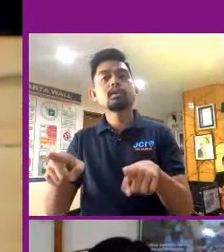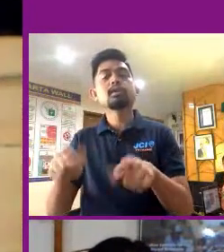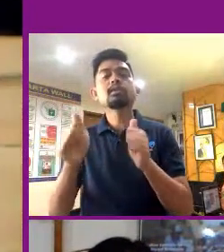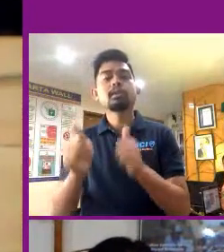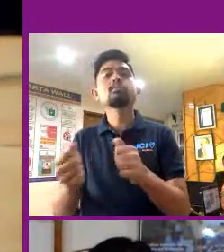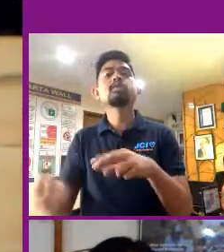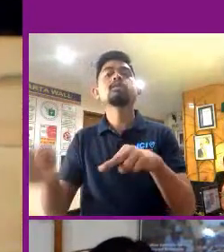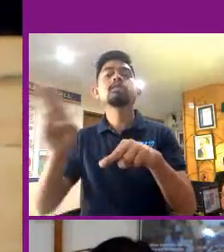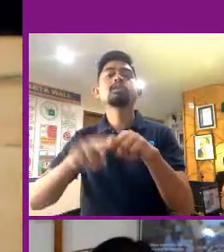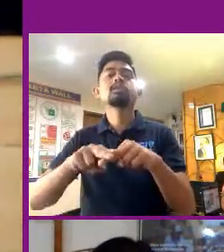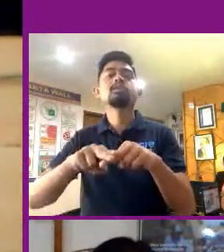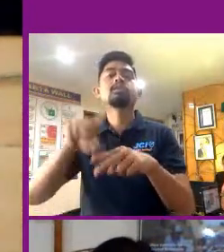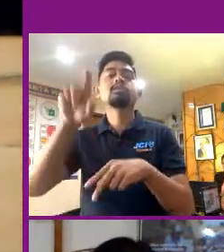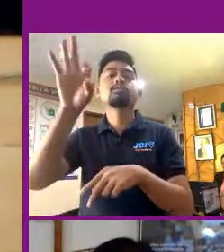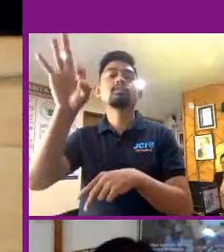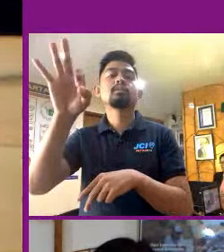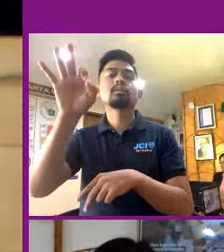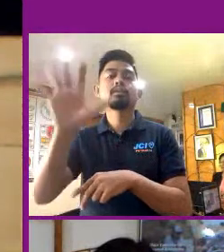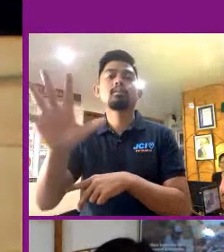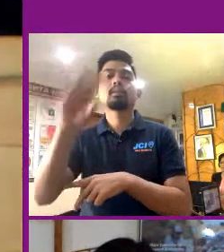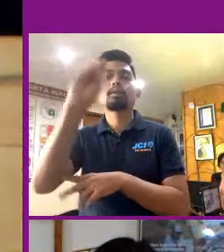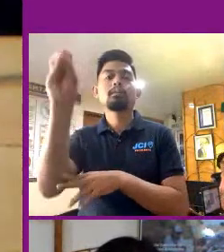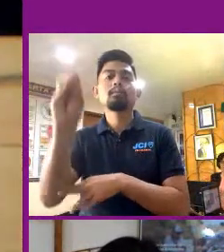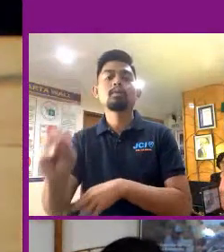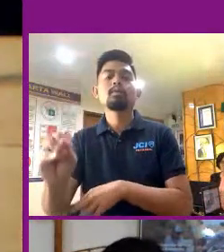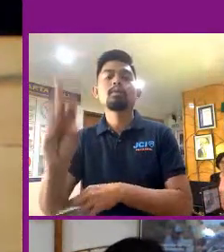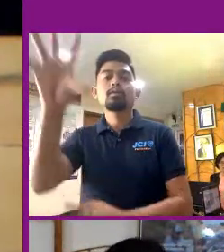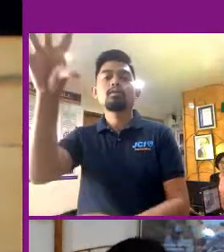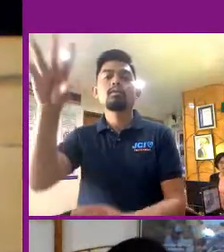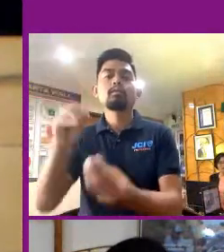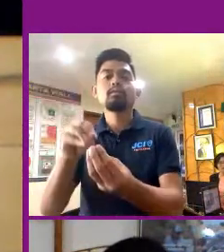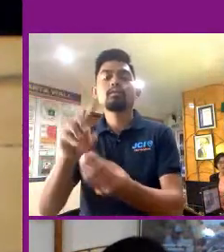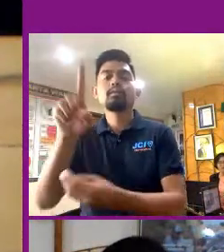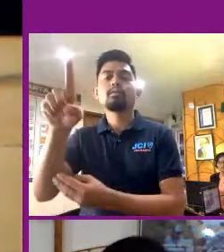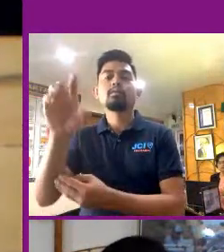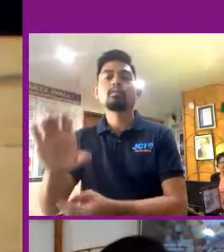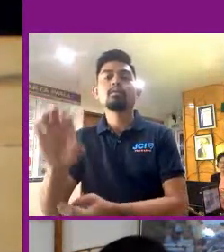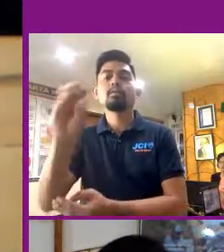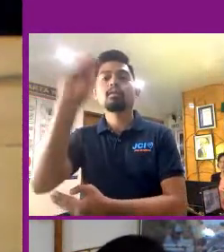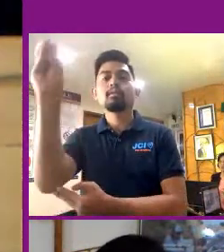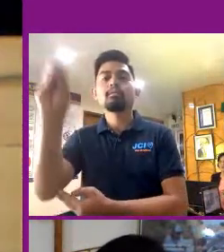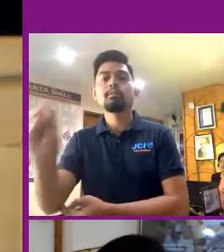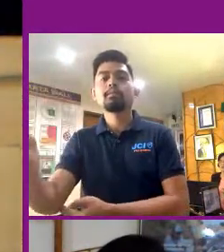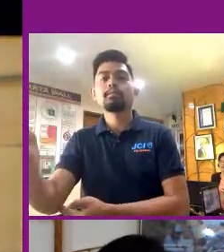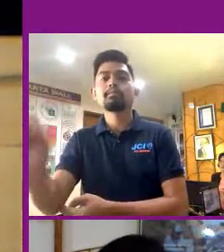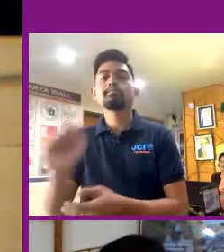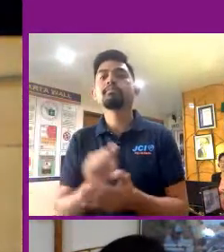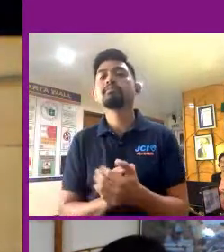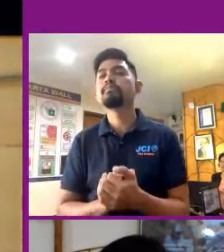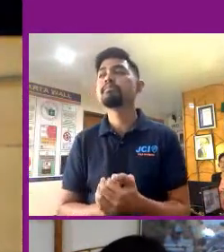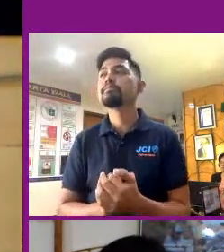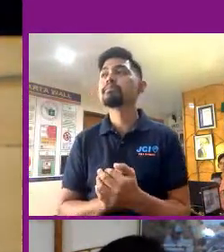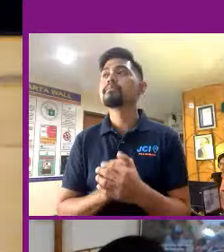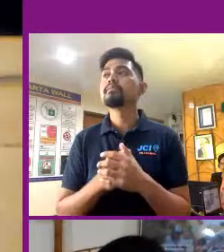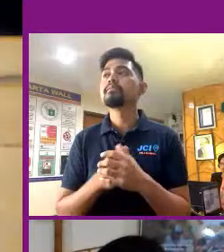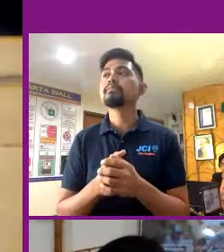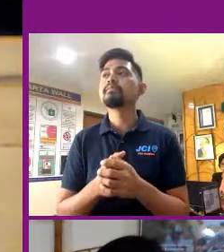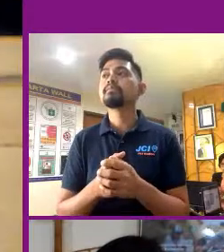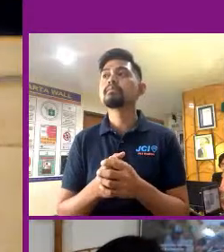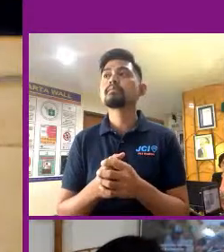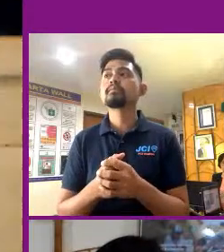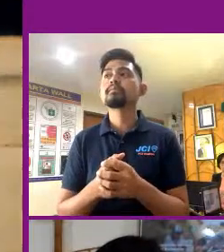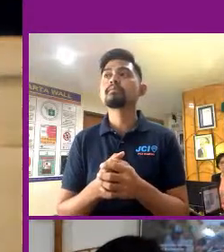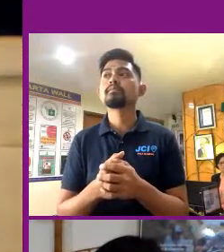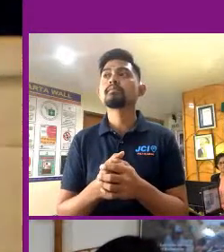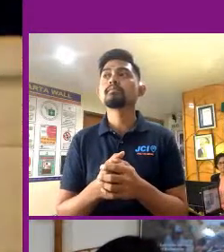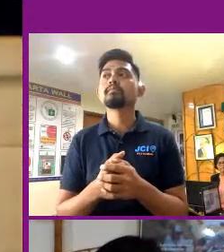5% may ano, may nakaka-ano, nakaka-ano po, na itutulong